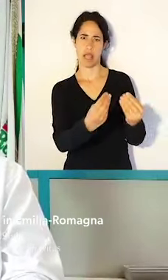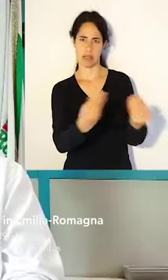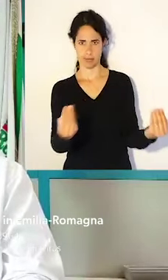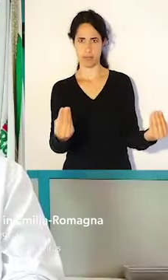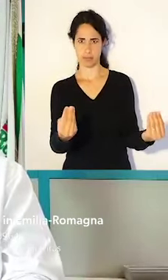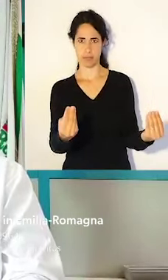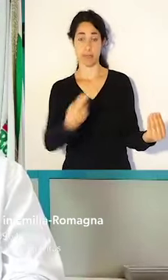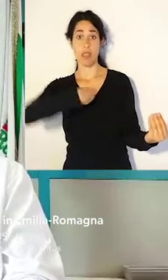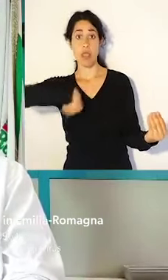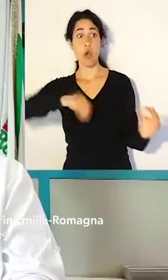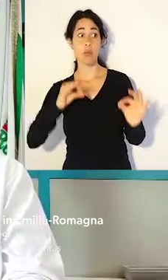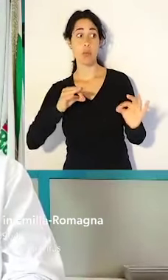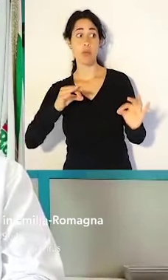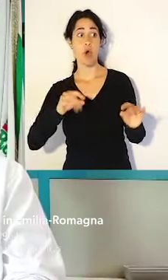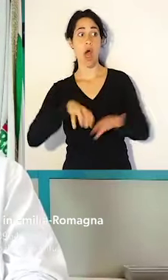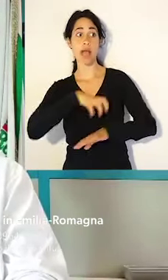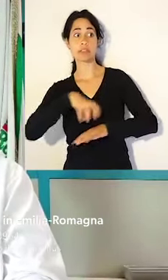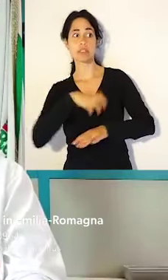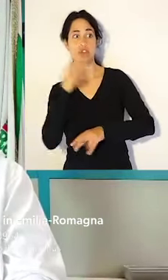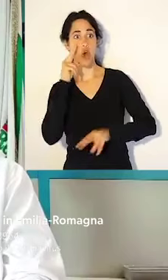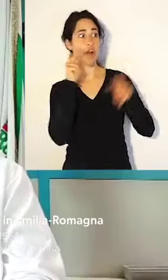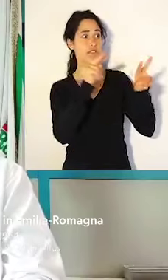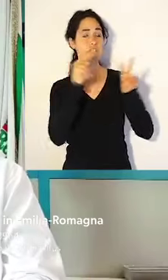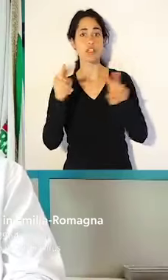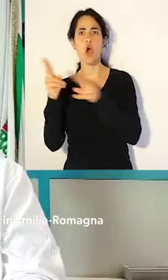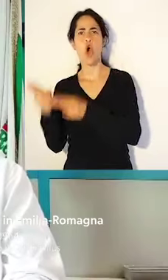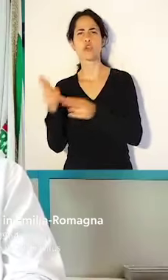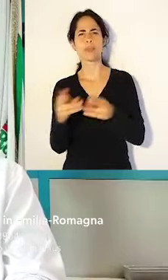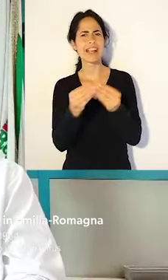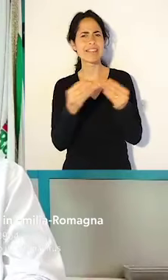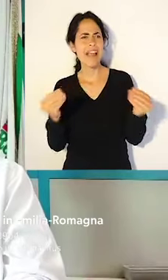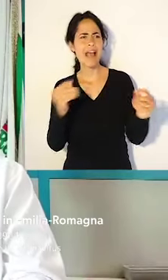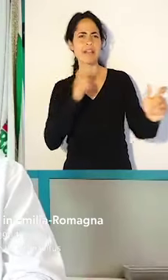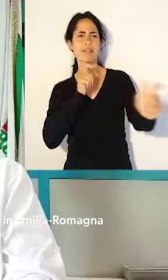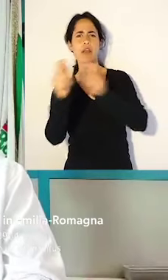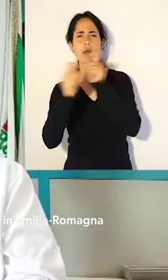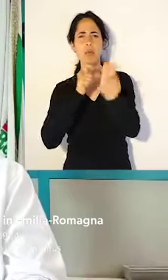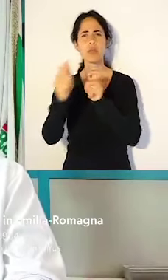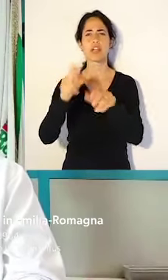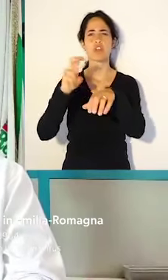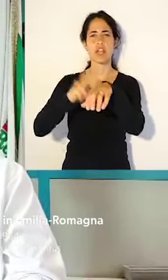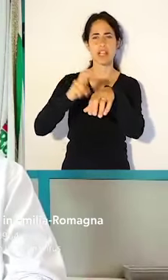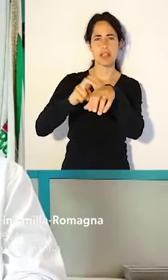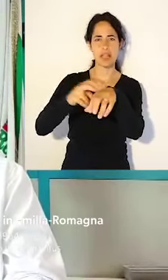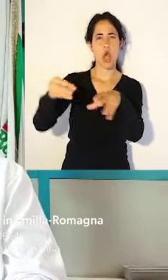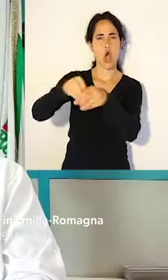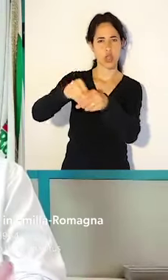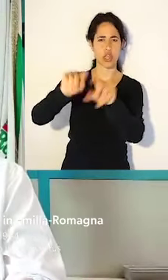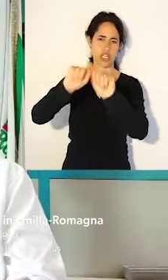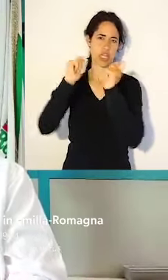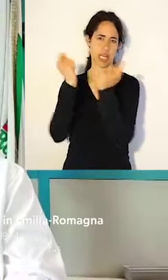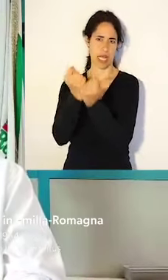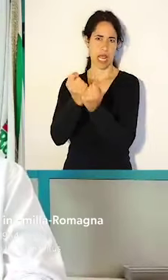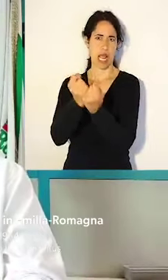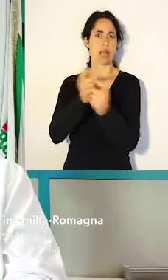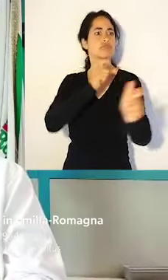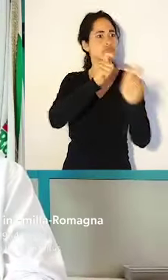poche settimane da assessore ho visitato tantissimi ospedali, ho parlato con tantissimi di loro, anche i medici di